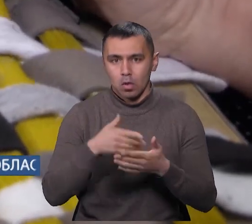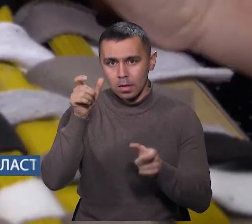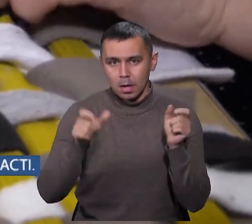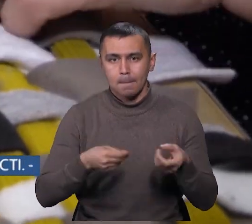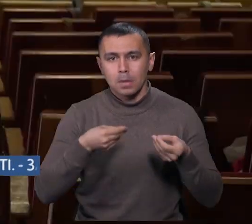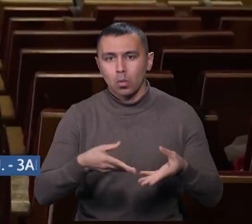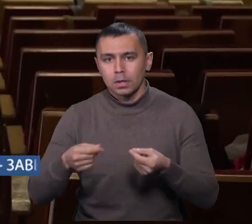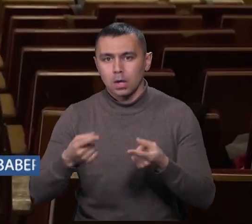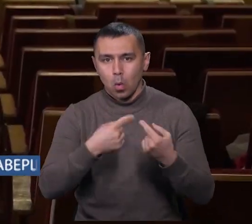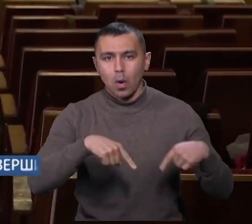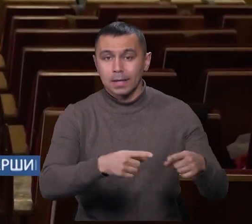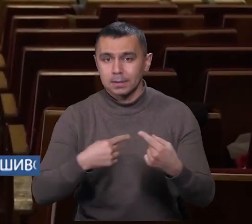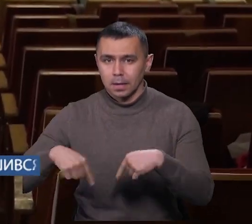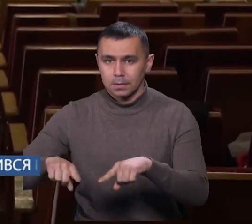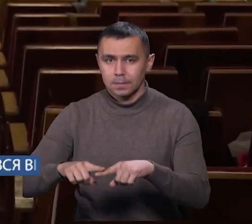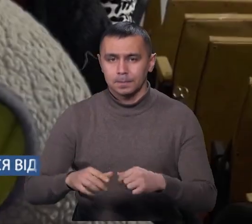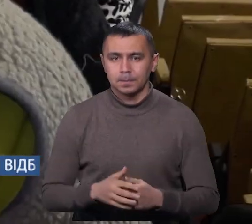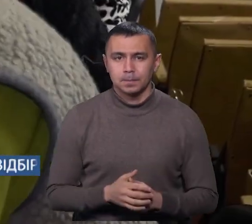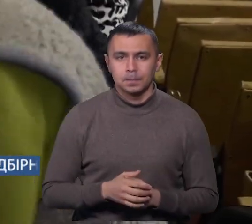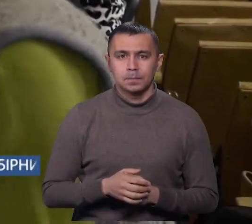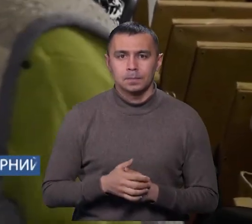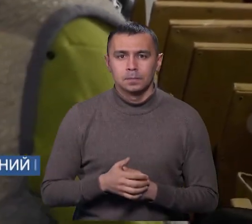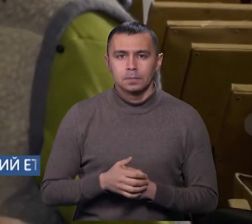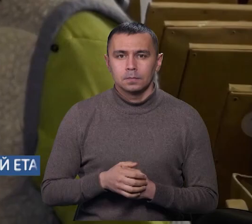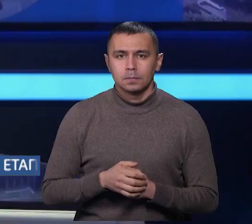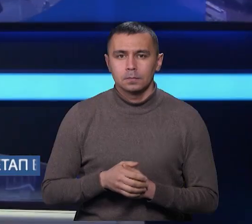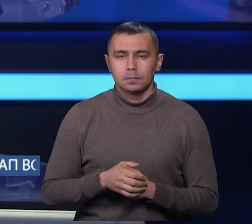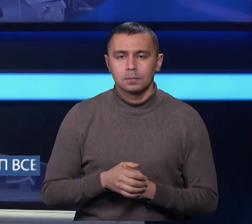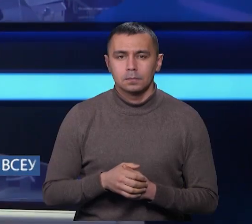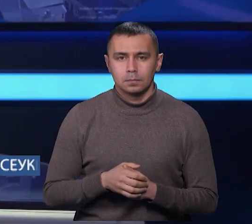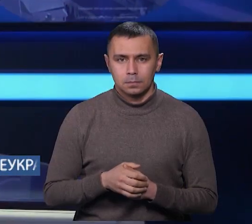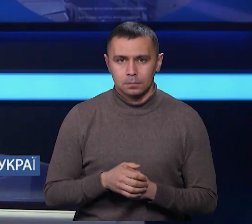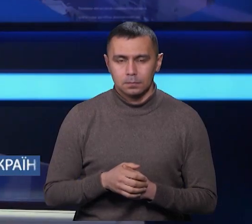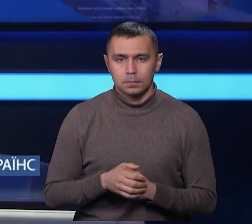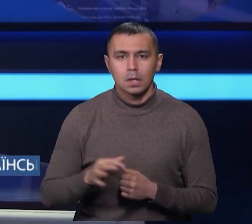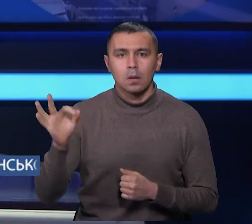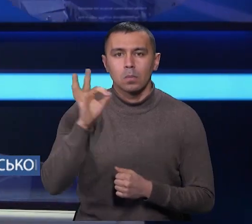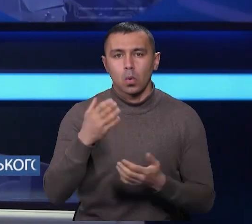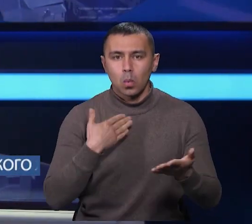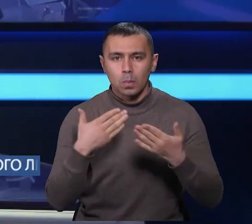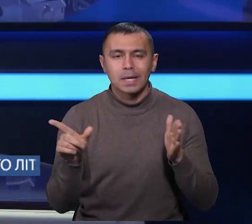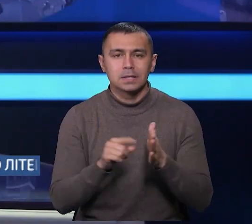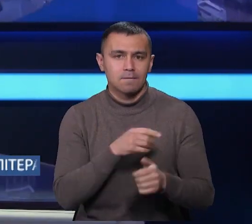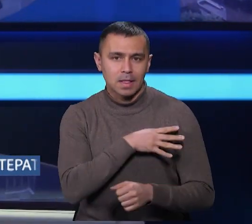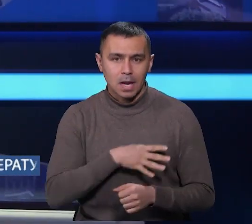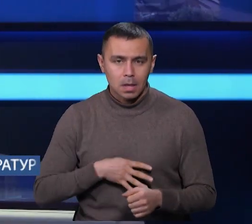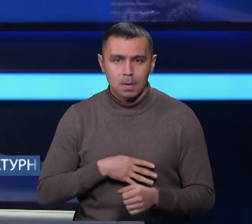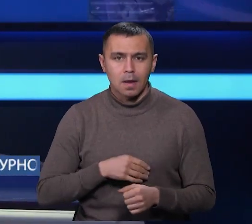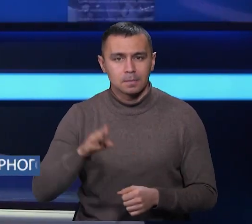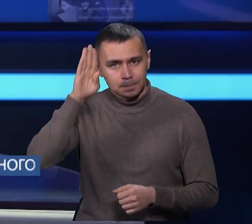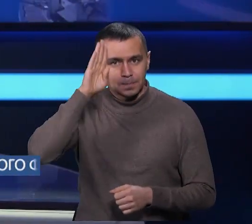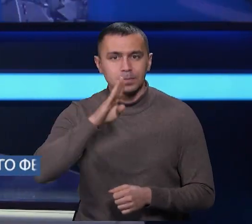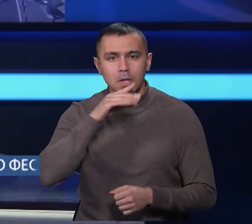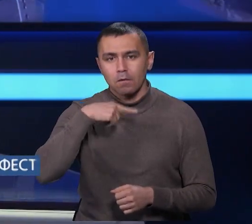благодійних організацій. Олександра Семенюк, Микола Юрковський, новини міста. Про комунікацію із ветеранами та